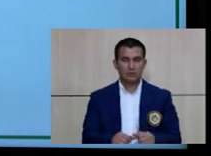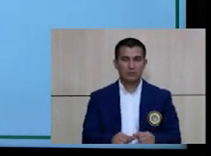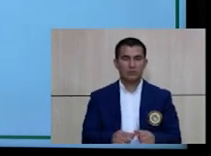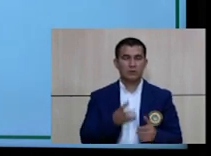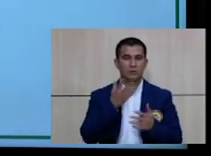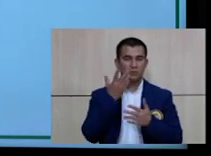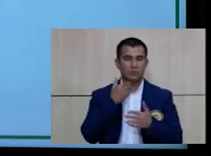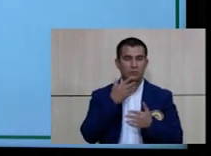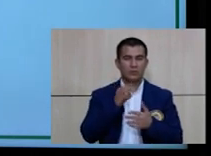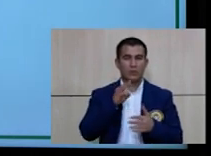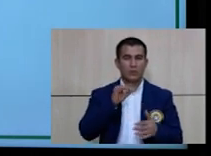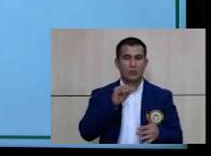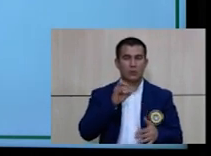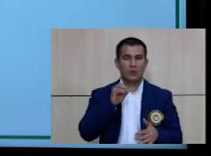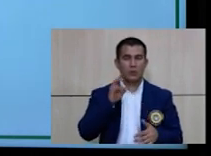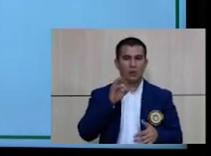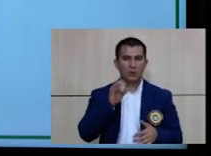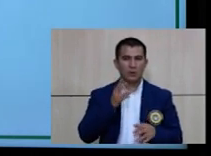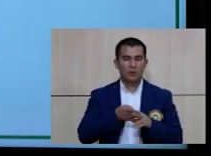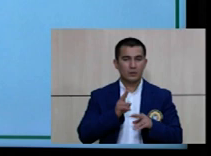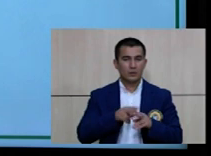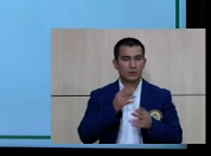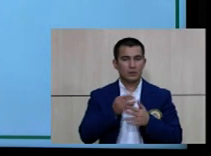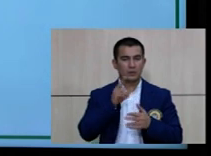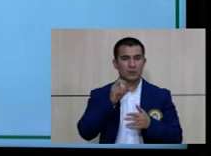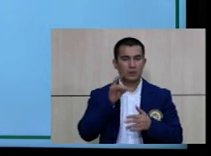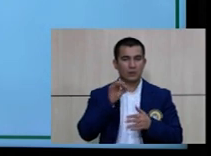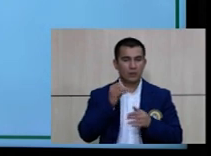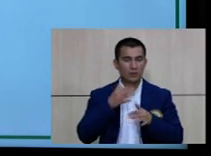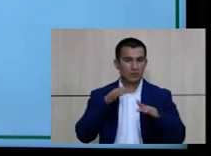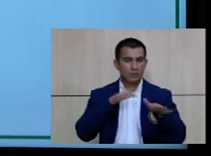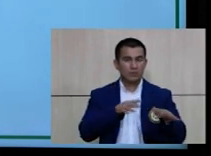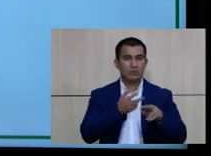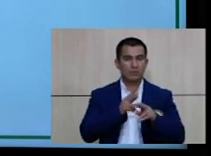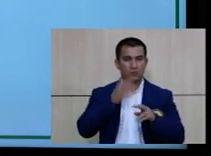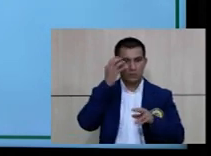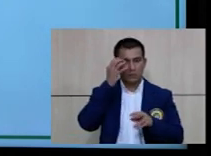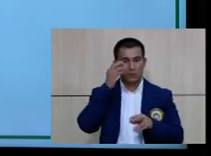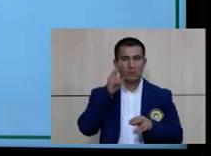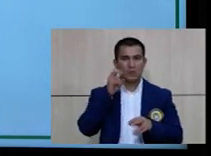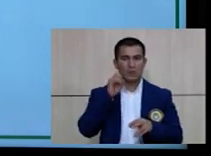Topalon daryo va Qoratog daryolarining qo'shilishidan hosil bo'ladi.